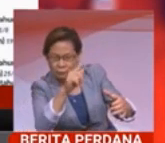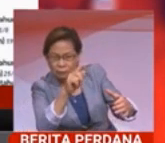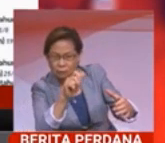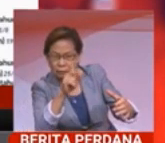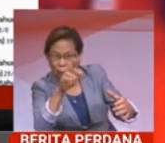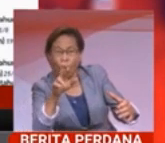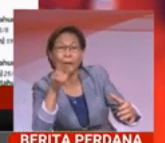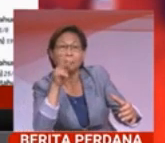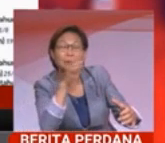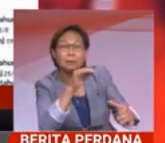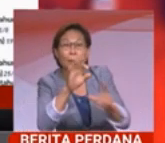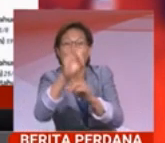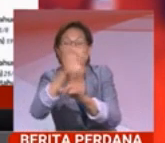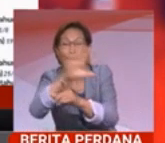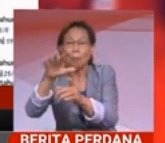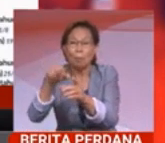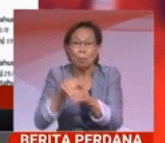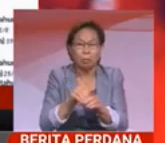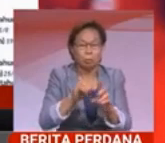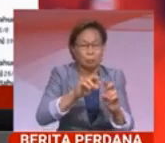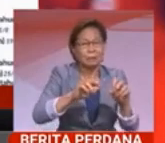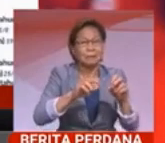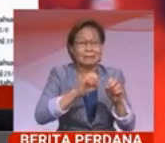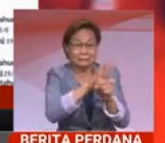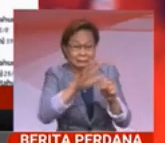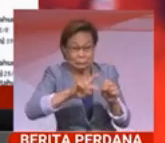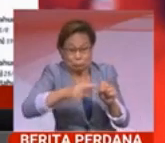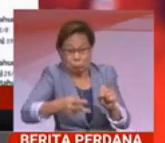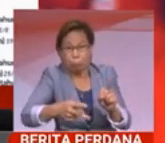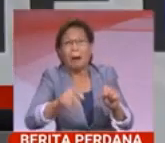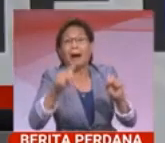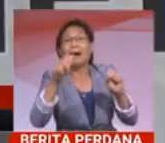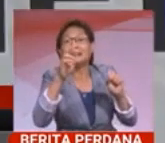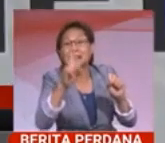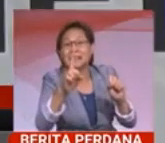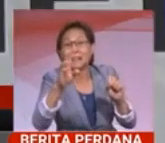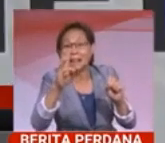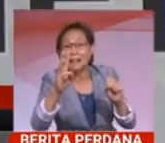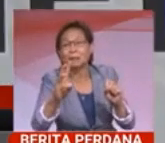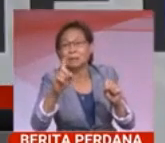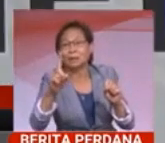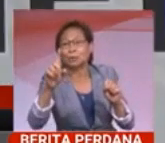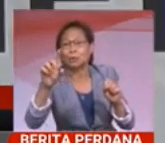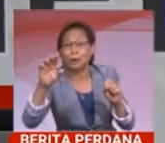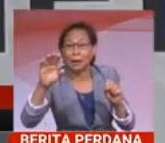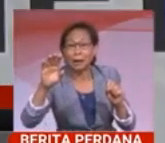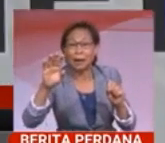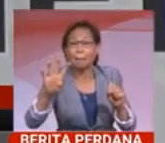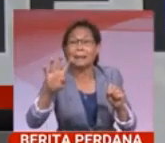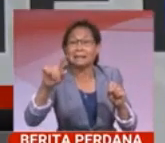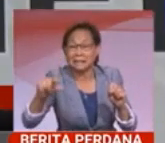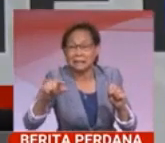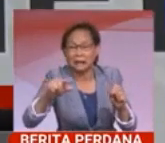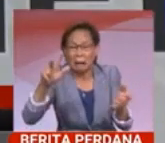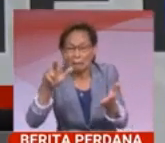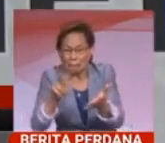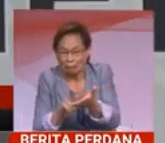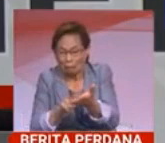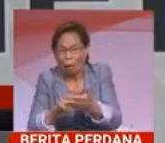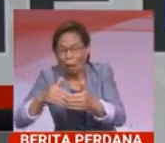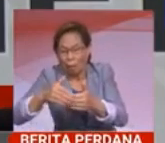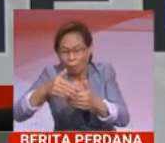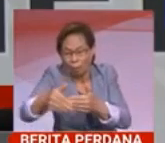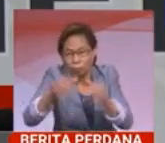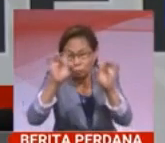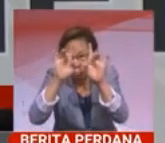dikejar jalan pulau pinang libatkan sri mutasi di 614 jiwa namun perusahaan hanya boleh disangkanya